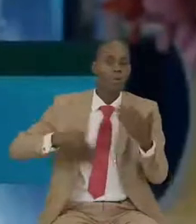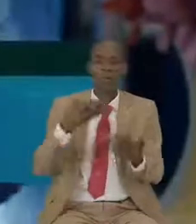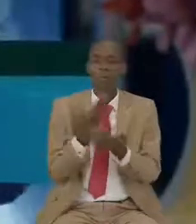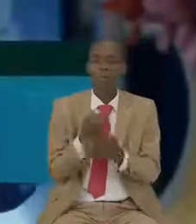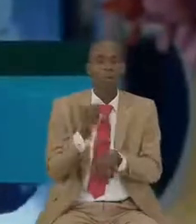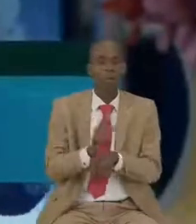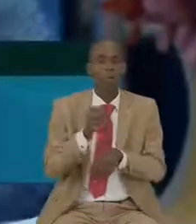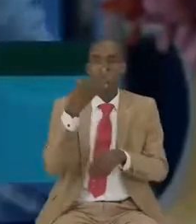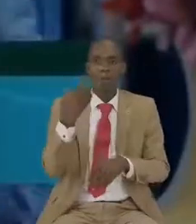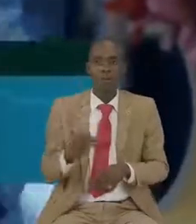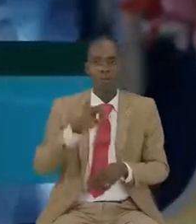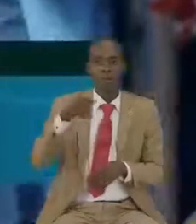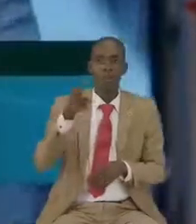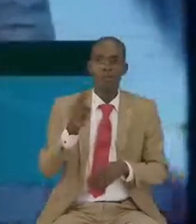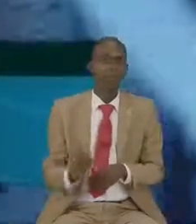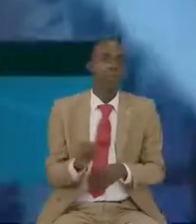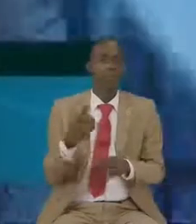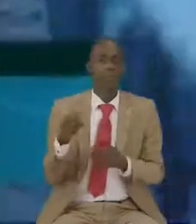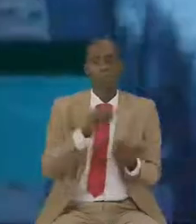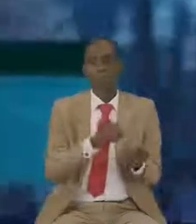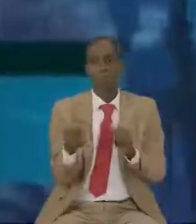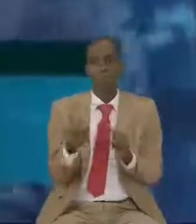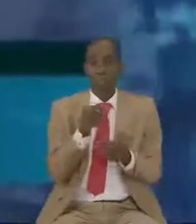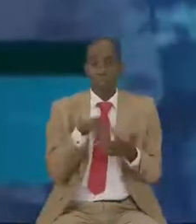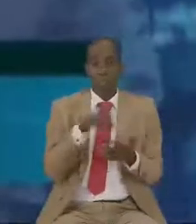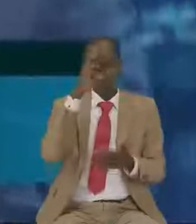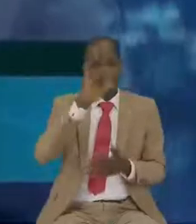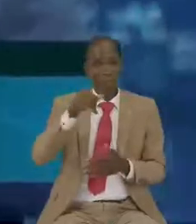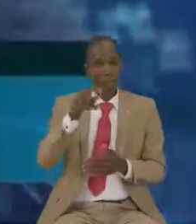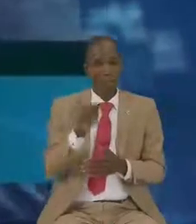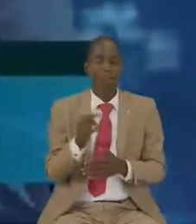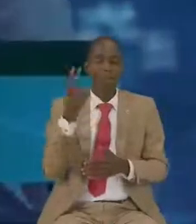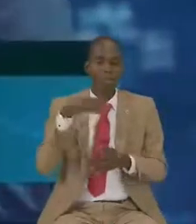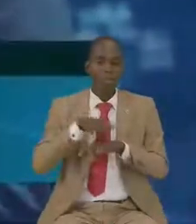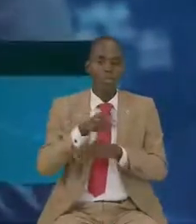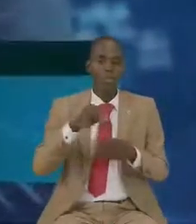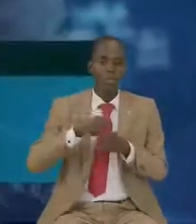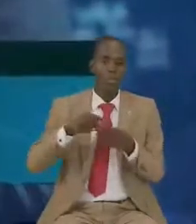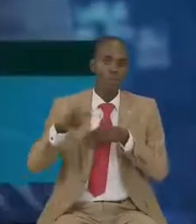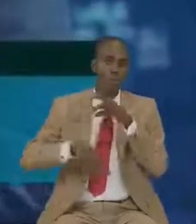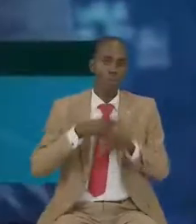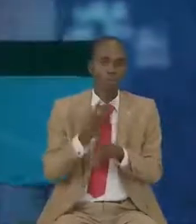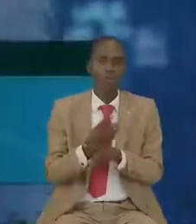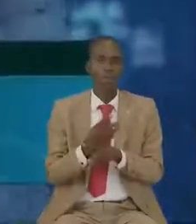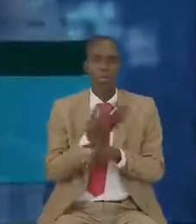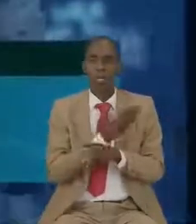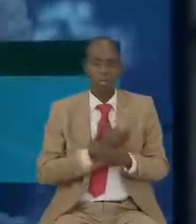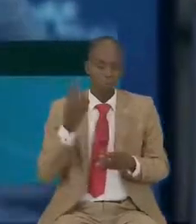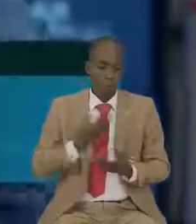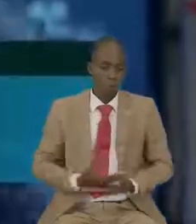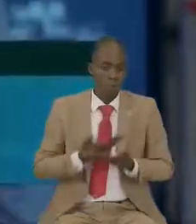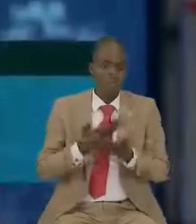Jean-Baptiste. Pensez à une personne qui était envoyée dans ce monde. Il était né, il a vécu